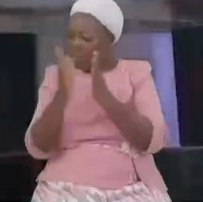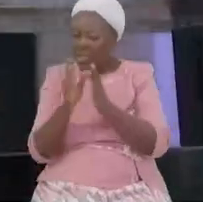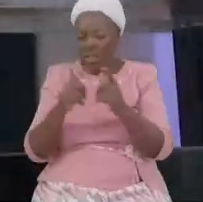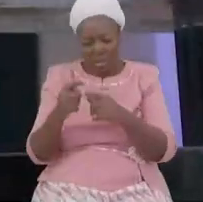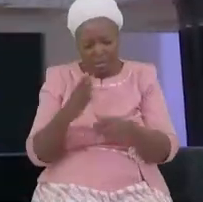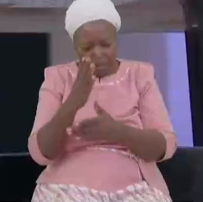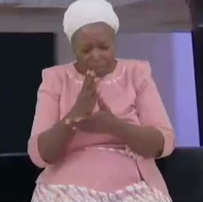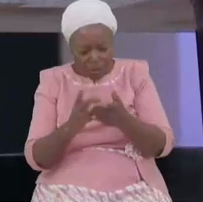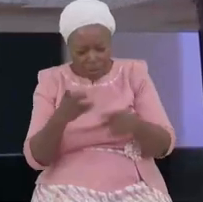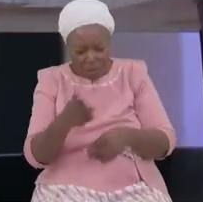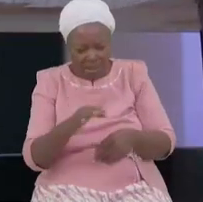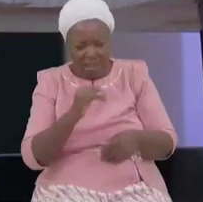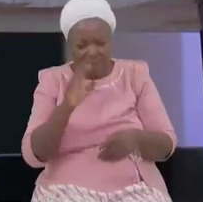d'Amérique